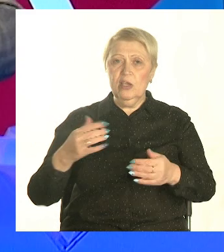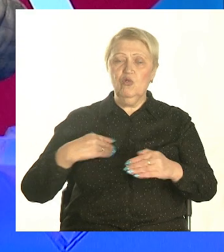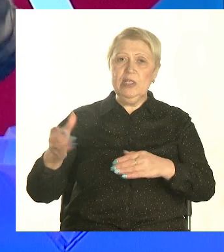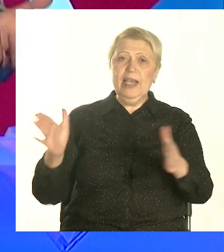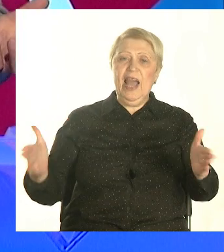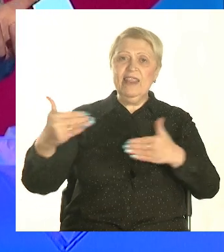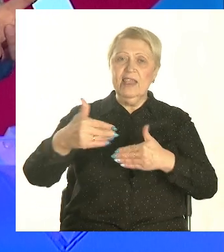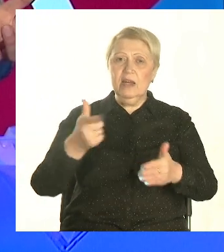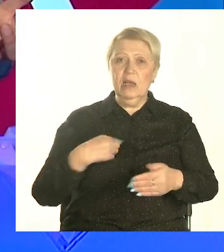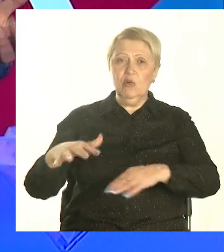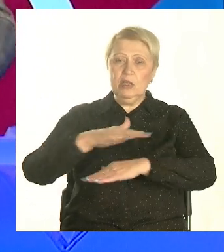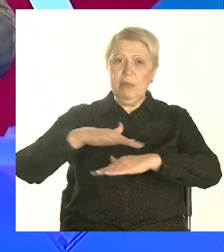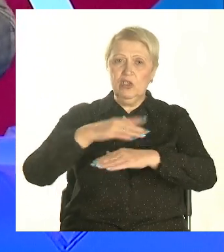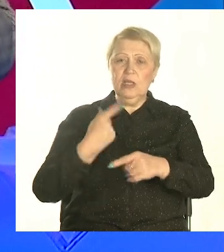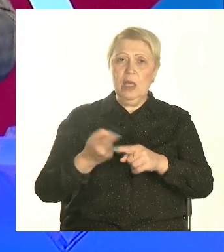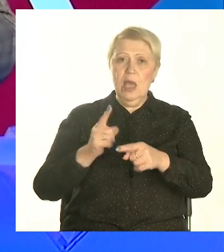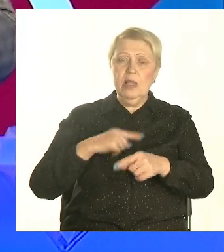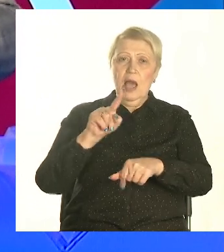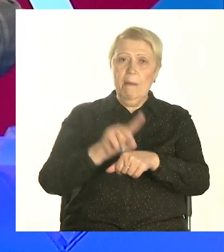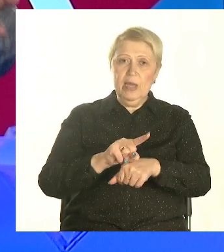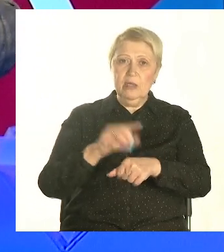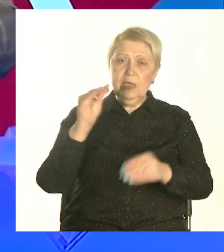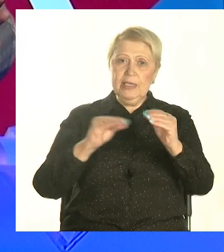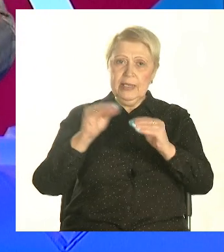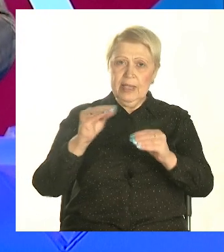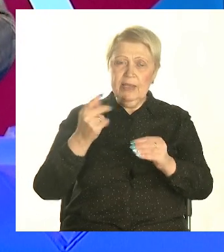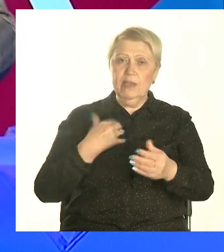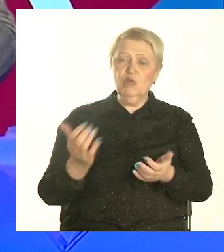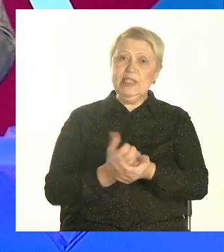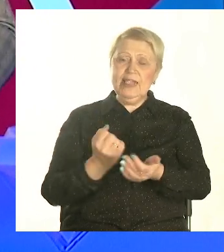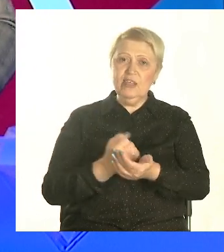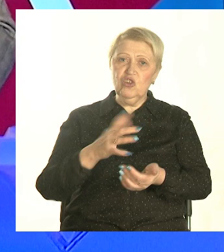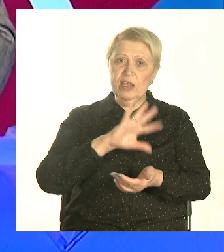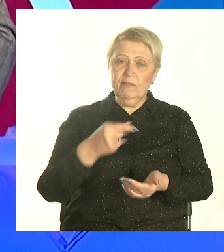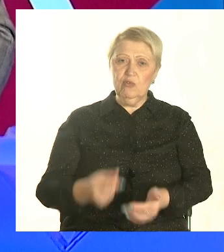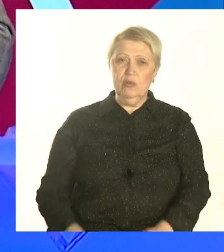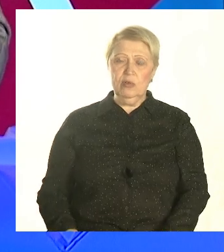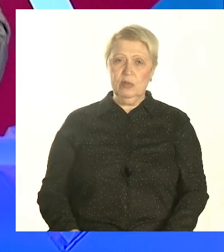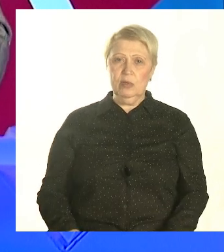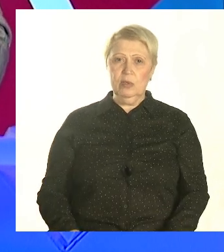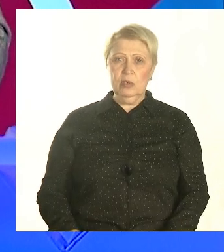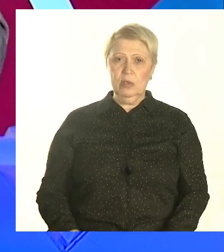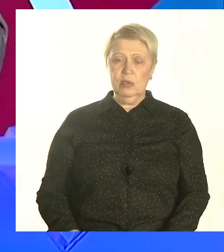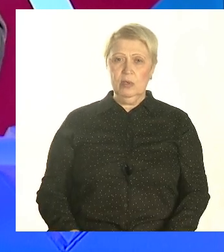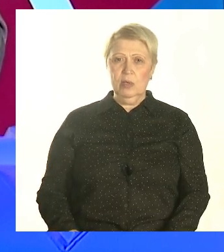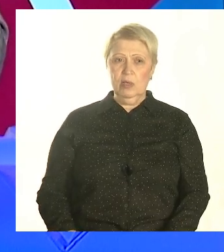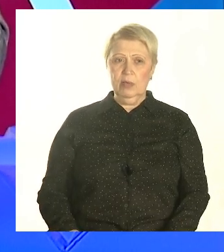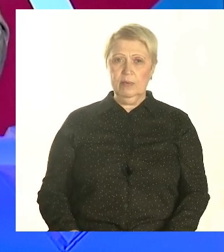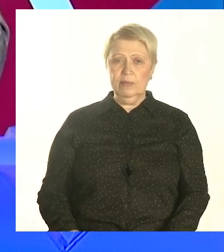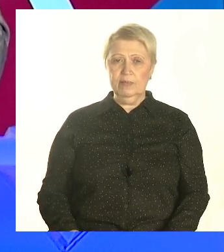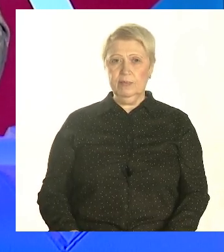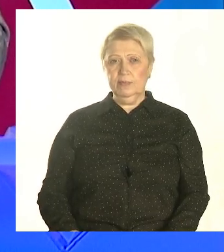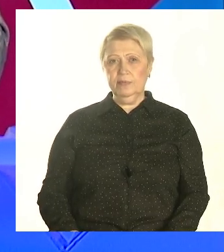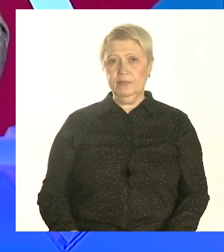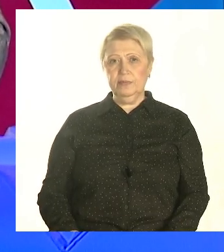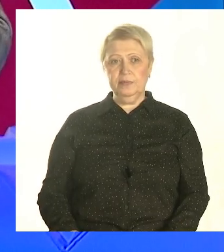это обязанность в любом создать случае… Создать и содержать. Создать и содержать. Да. Хорошо. Тогда вот здесь тоже, как я понимаю, был